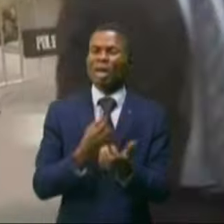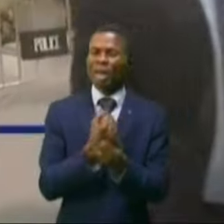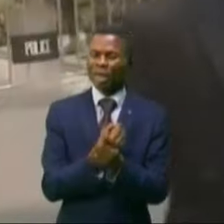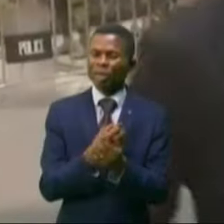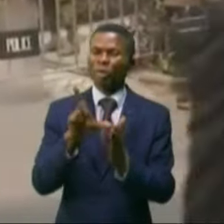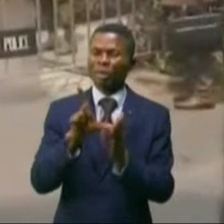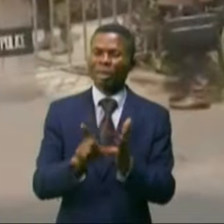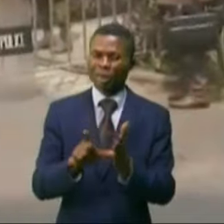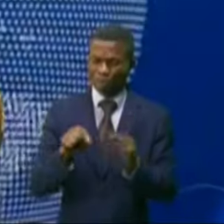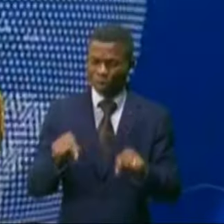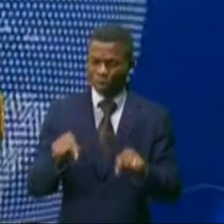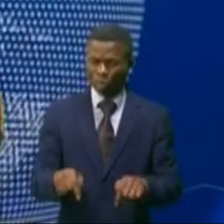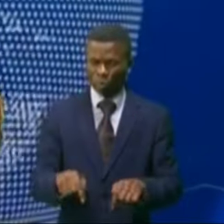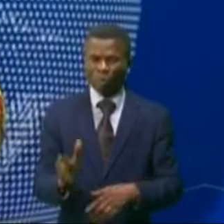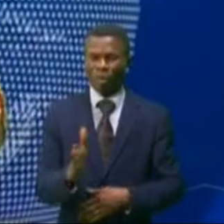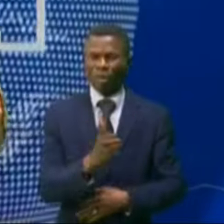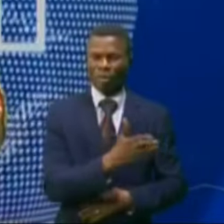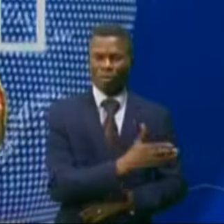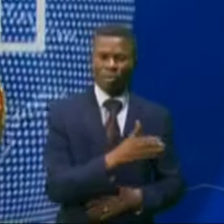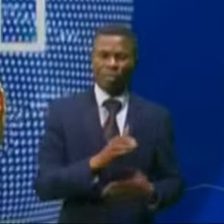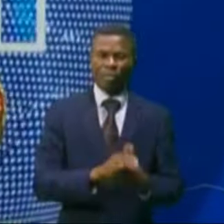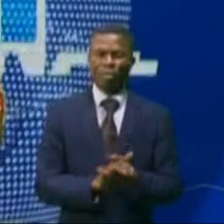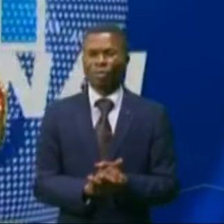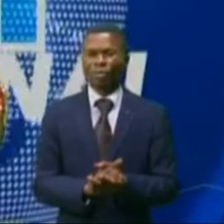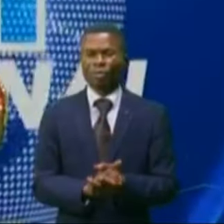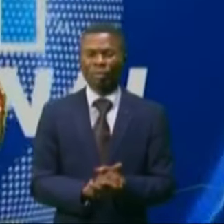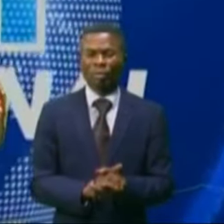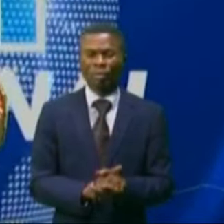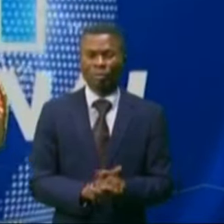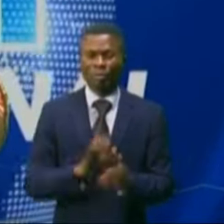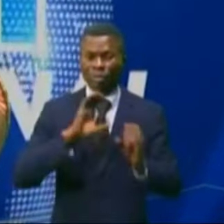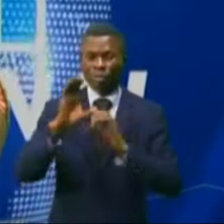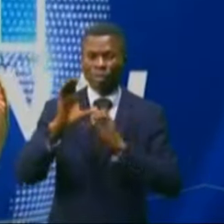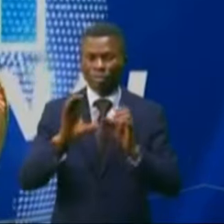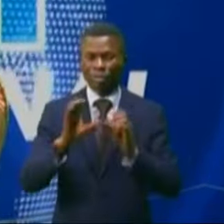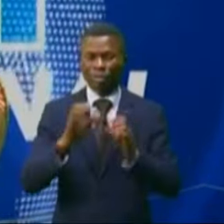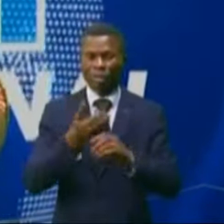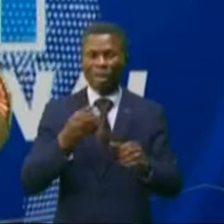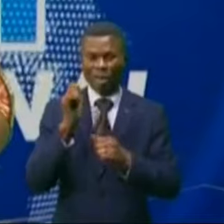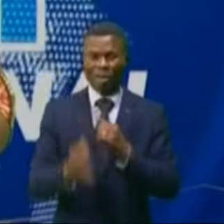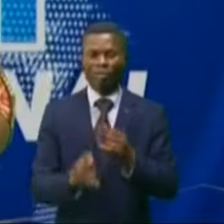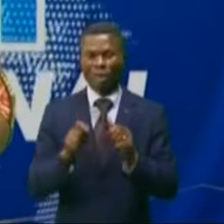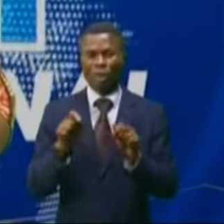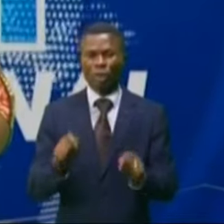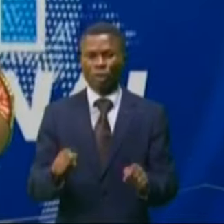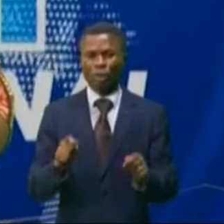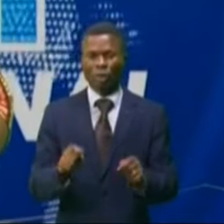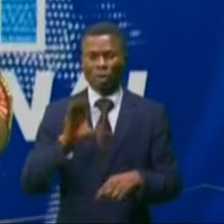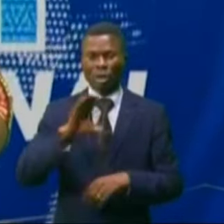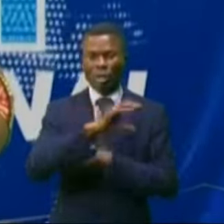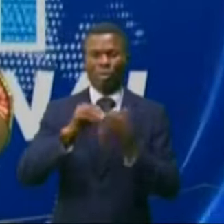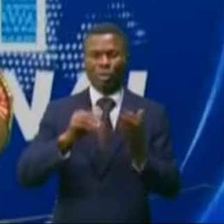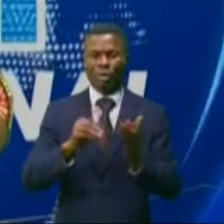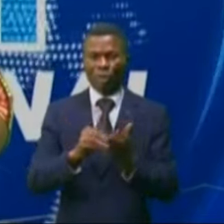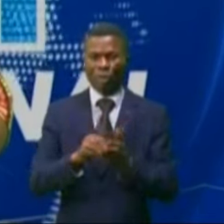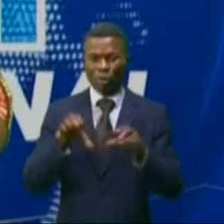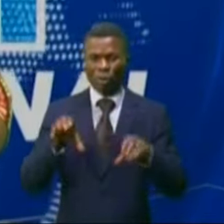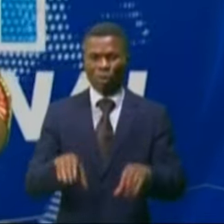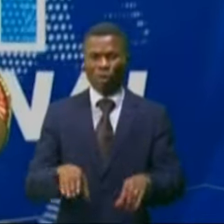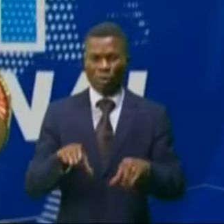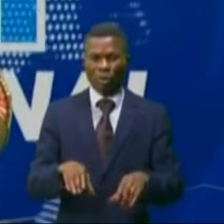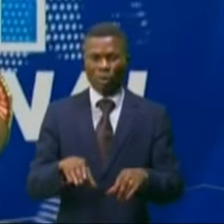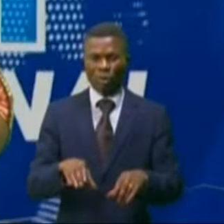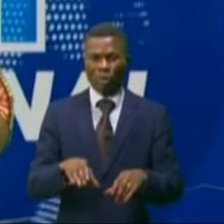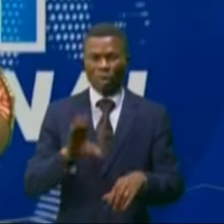jour. Et puis, ce communiqué avant de terminer ce journal, la Banque centrale du Congo